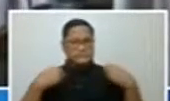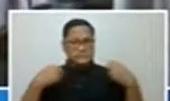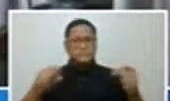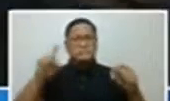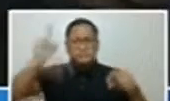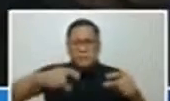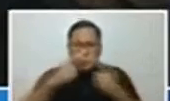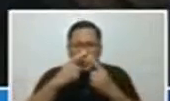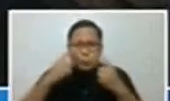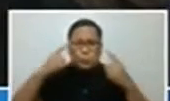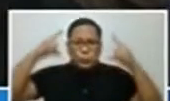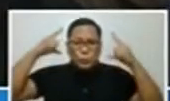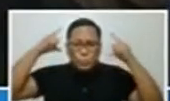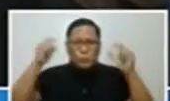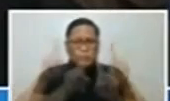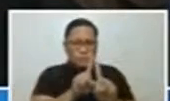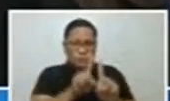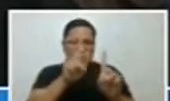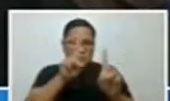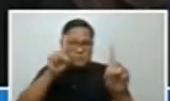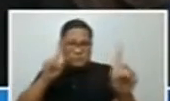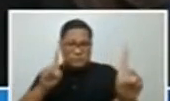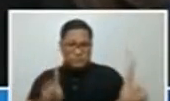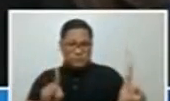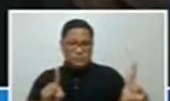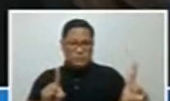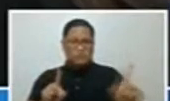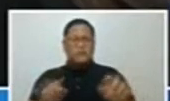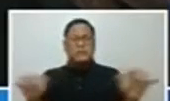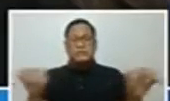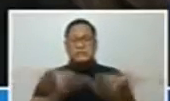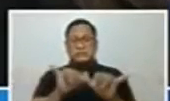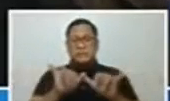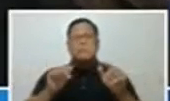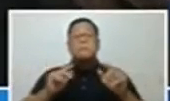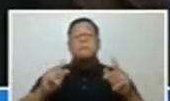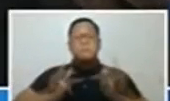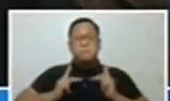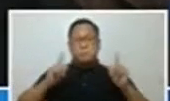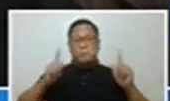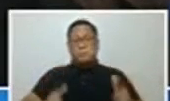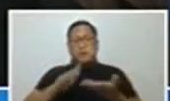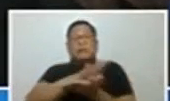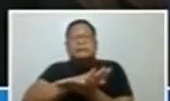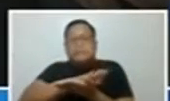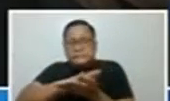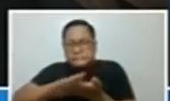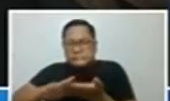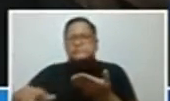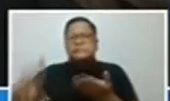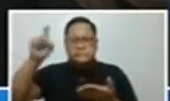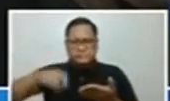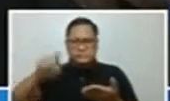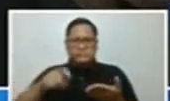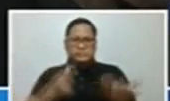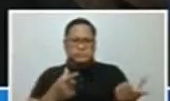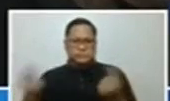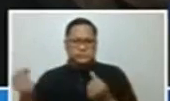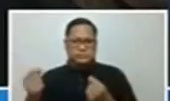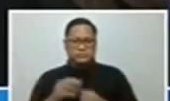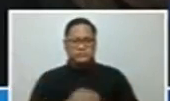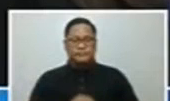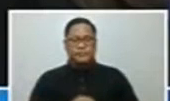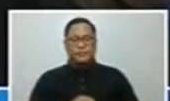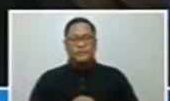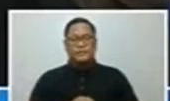Pia Rañada ng Rappler. Ito po ang tanong niya. What pushed President Rodrigo Duterte to certify the anti-terrorism bill as